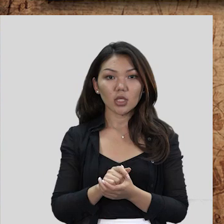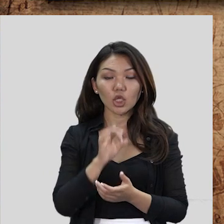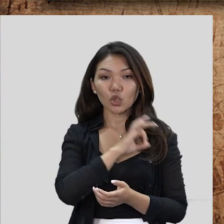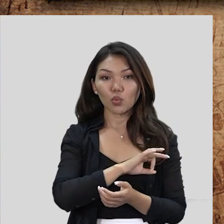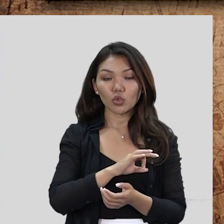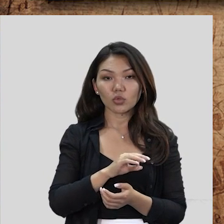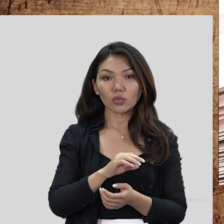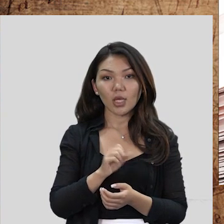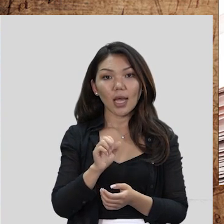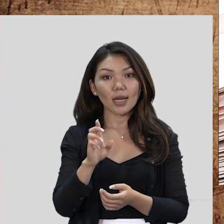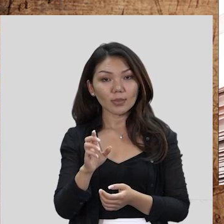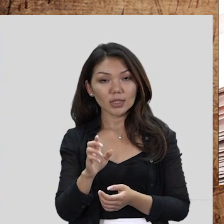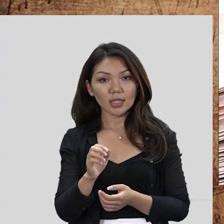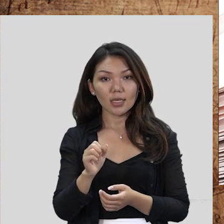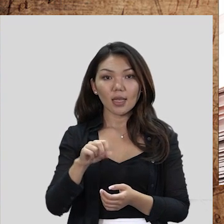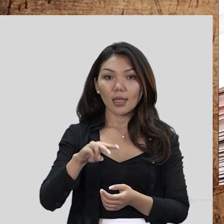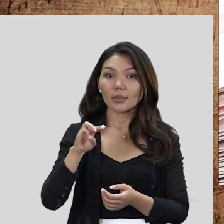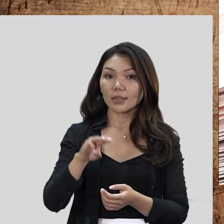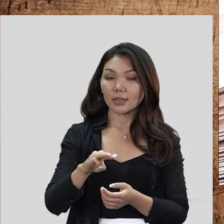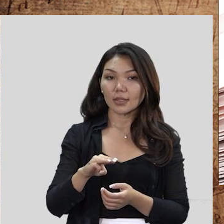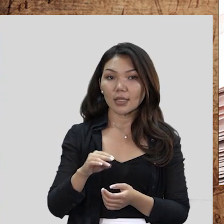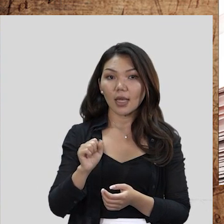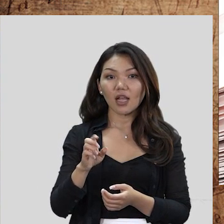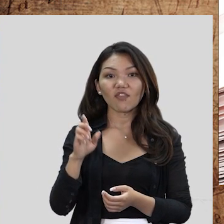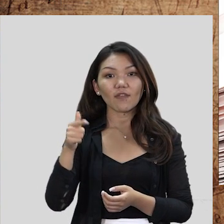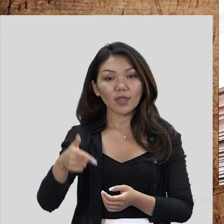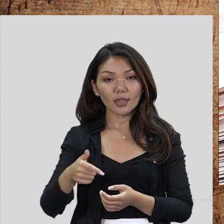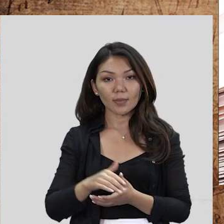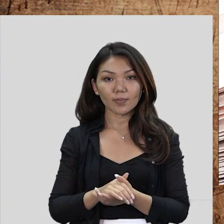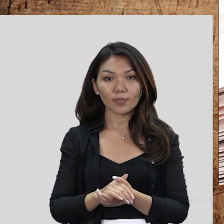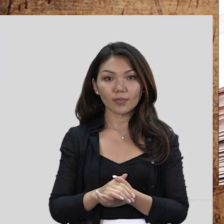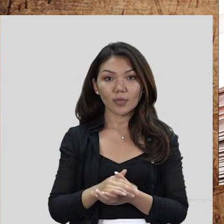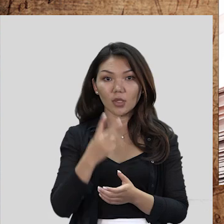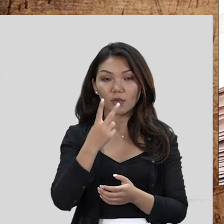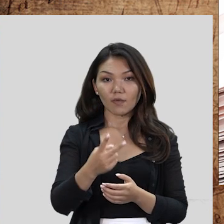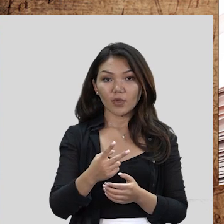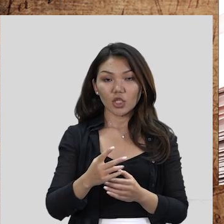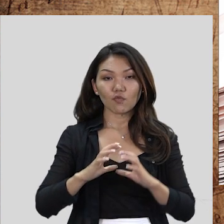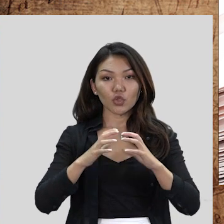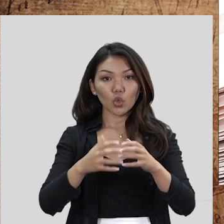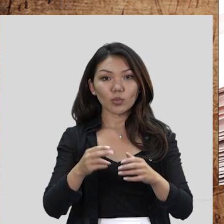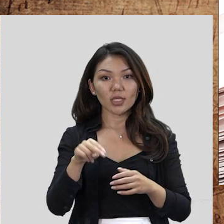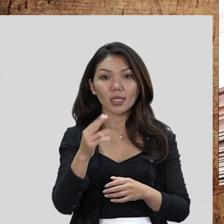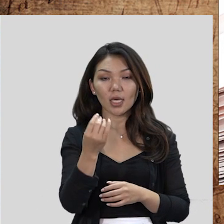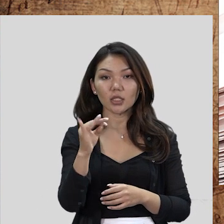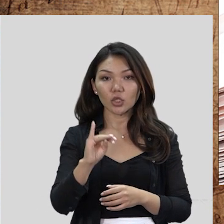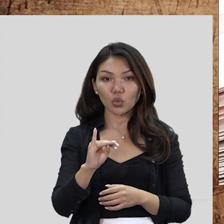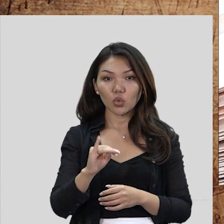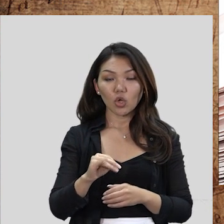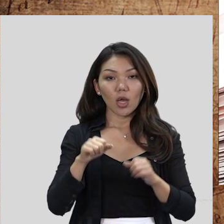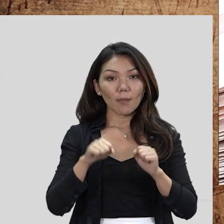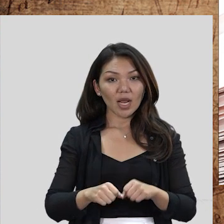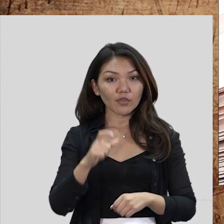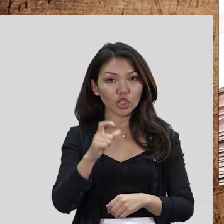алфавит и перед вами статья 1 всеобщей декларации прав человека на русском языке с